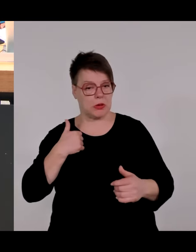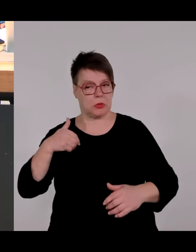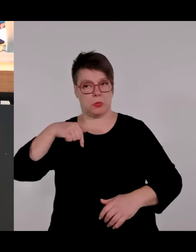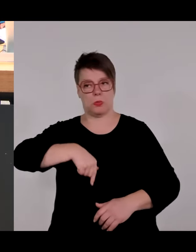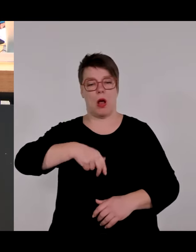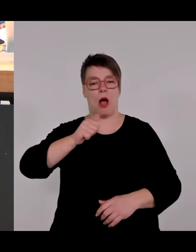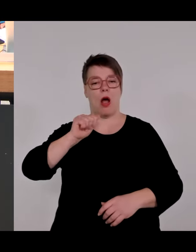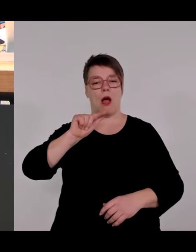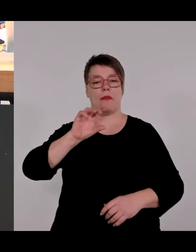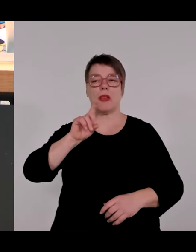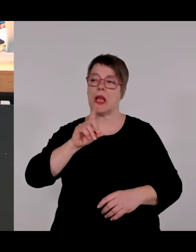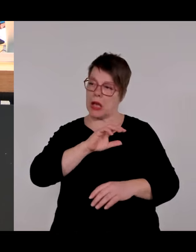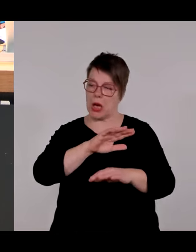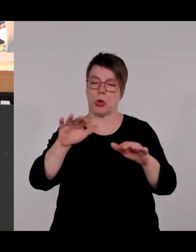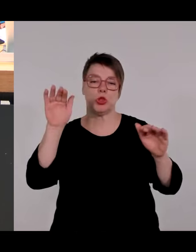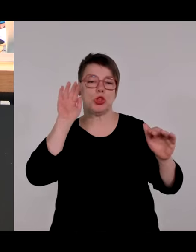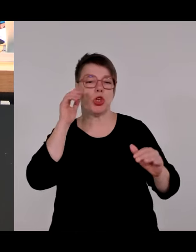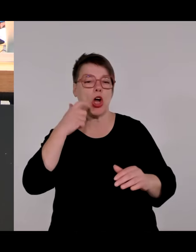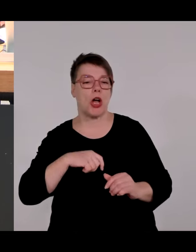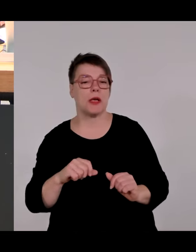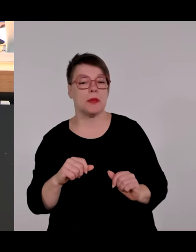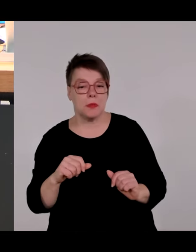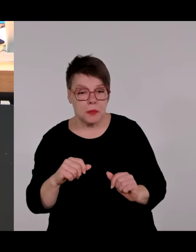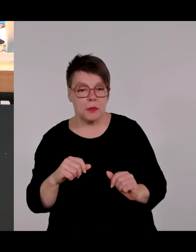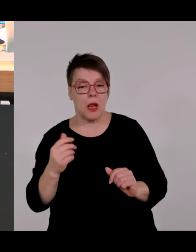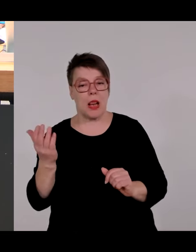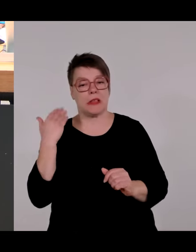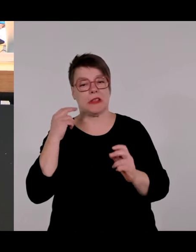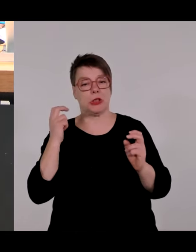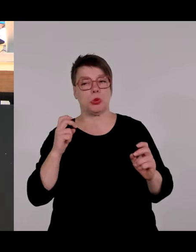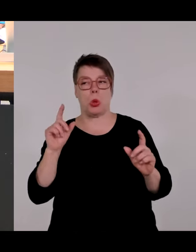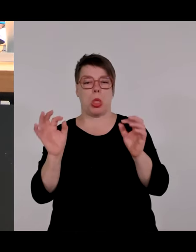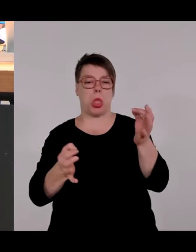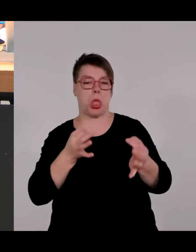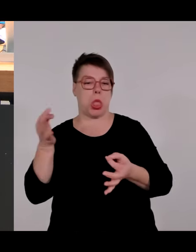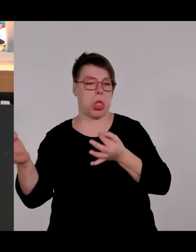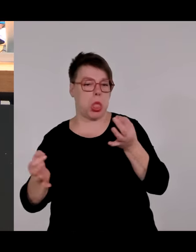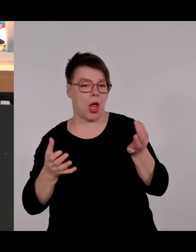wieder zu normalen parlamentarischen Gepflogenheiten zurückzukehren, meine Damen und Herren.